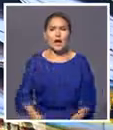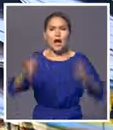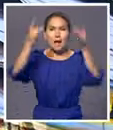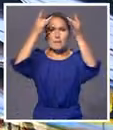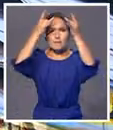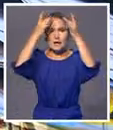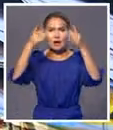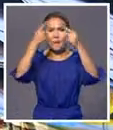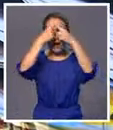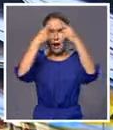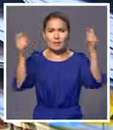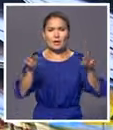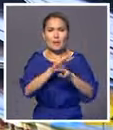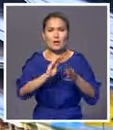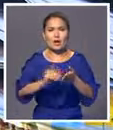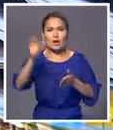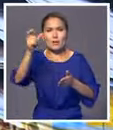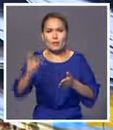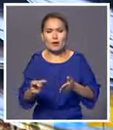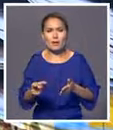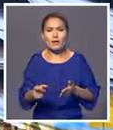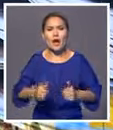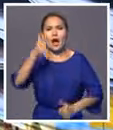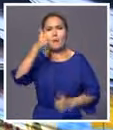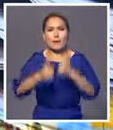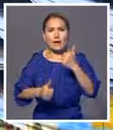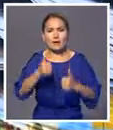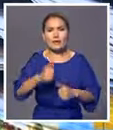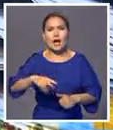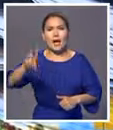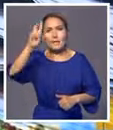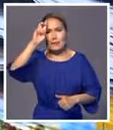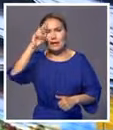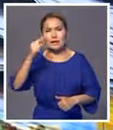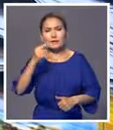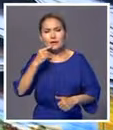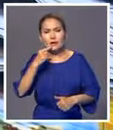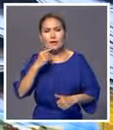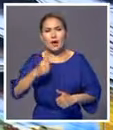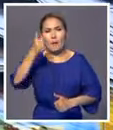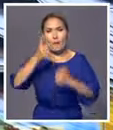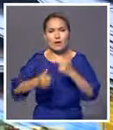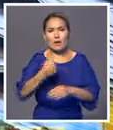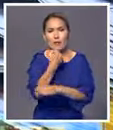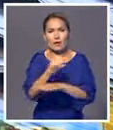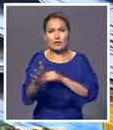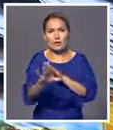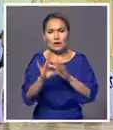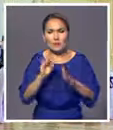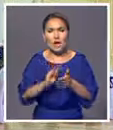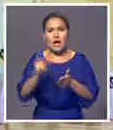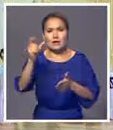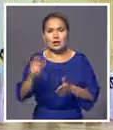Мәдениет және ақпарат министрлігі журналистер арасындағы ең ауқымды байқаулардың бірі мемлекеттік тіл және бақ байқауын қорытындылады.